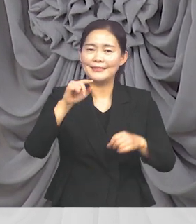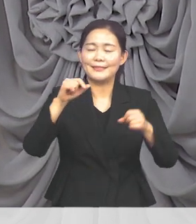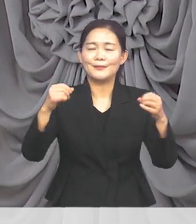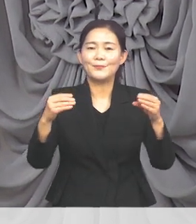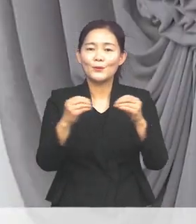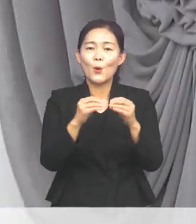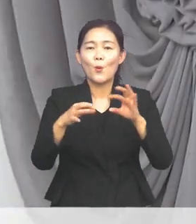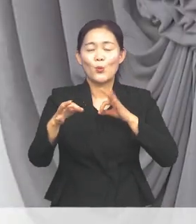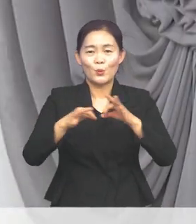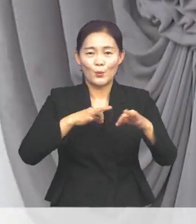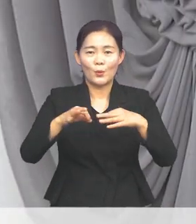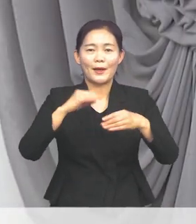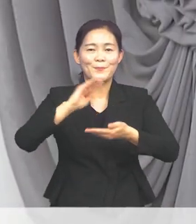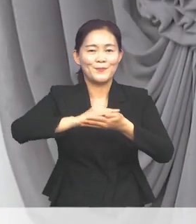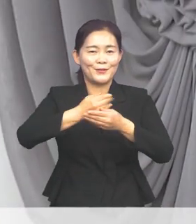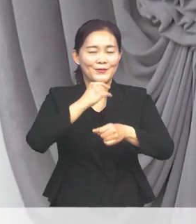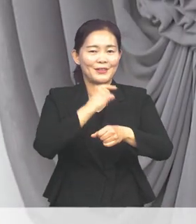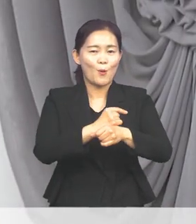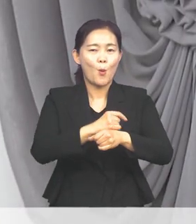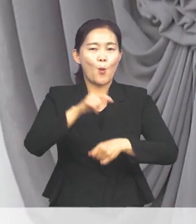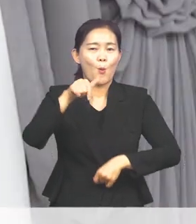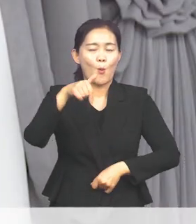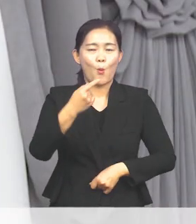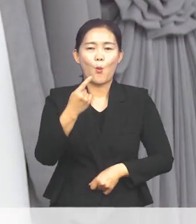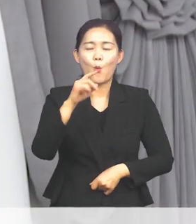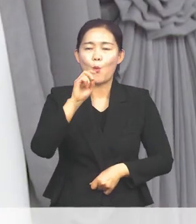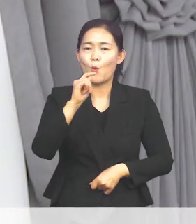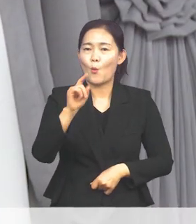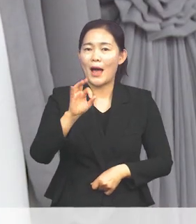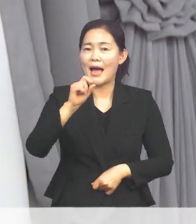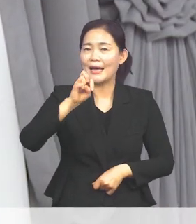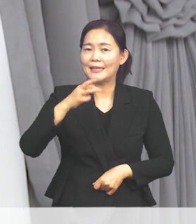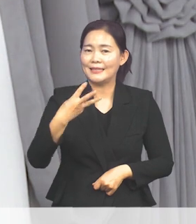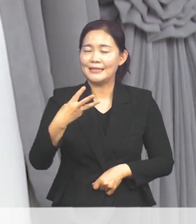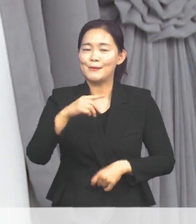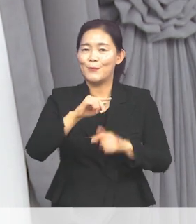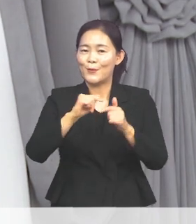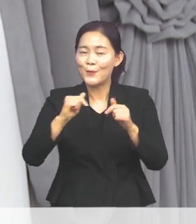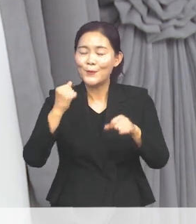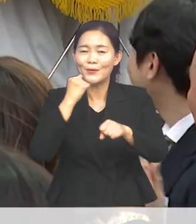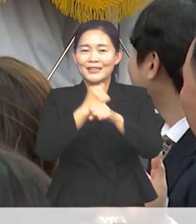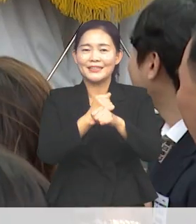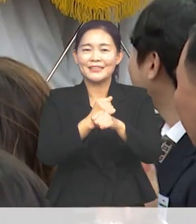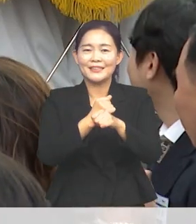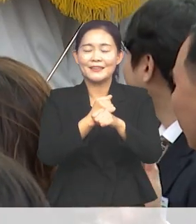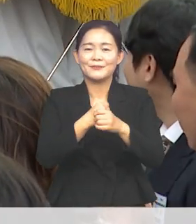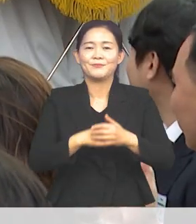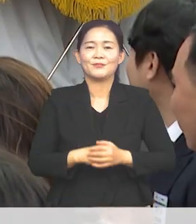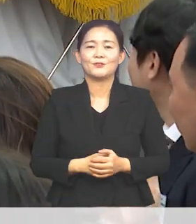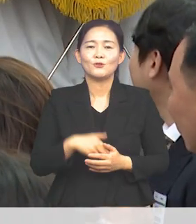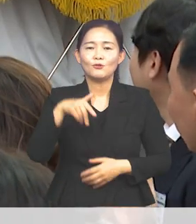용인시지부, 용인농업협동조합 김상용 조합장, 고광일 고영테크놀로지 대표, 김기원